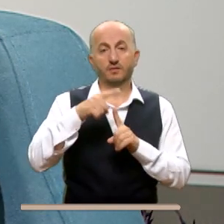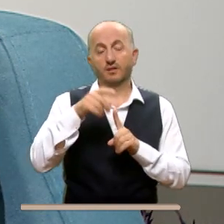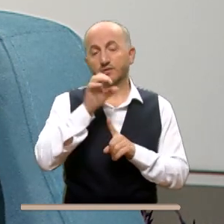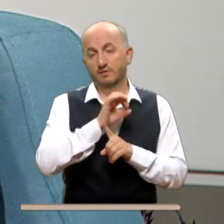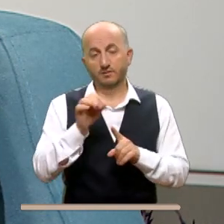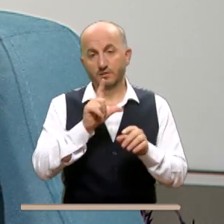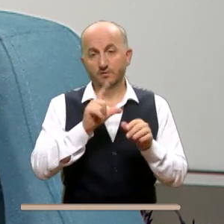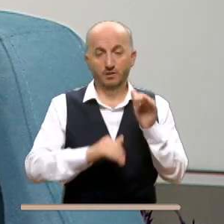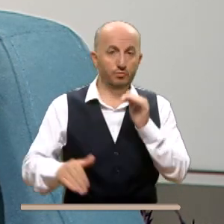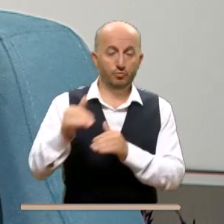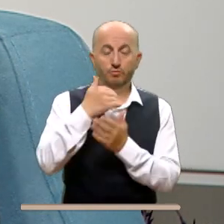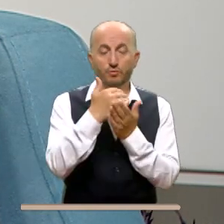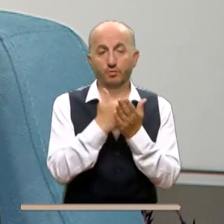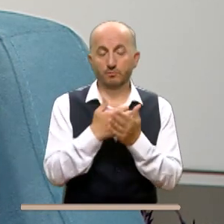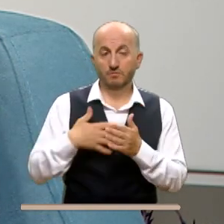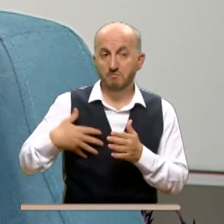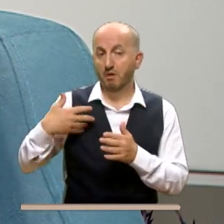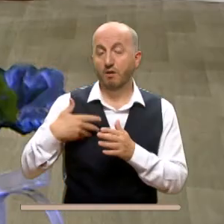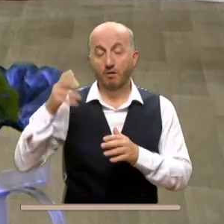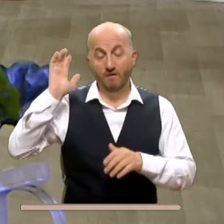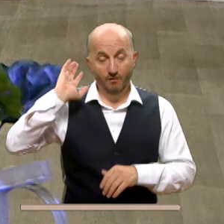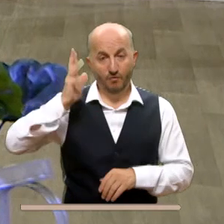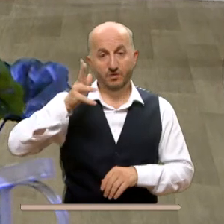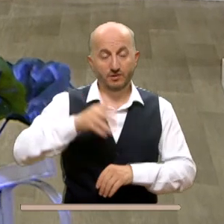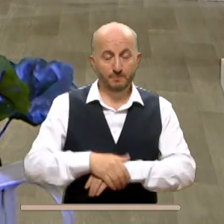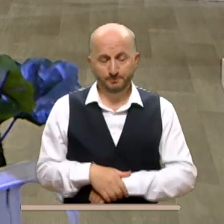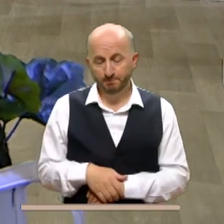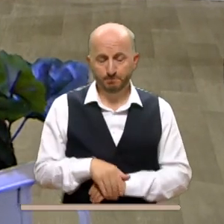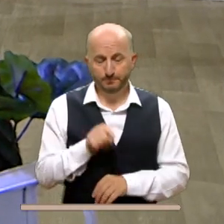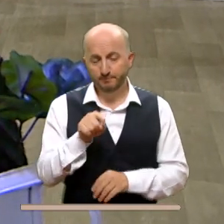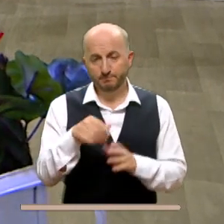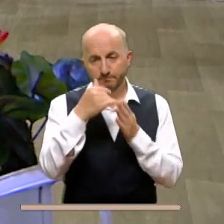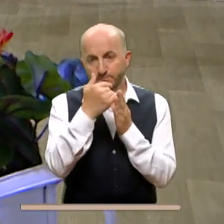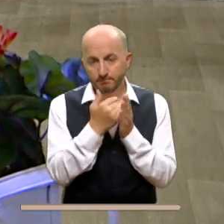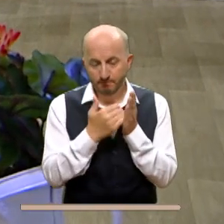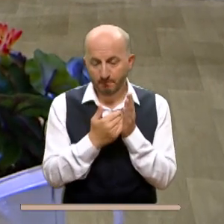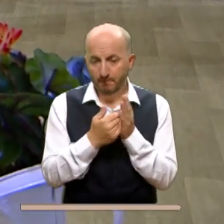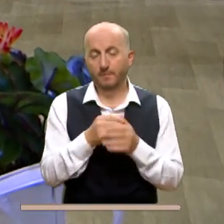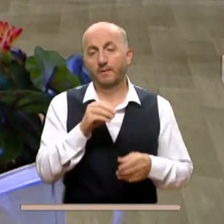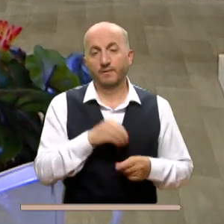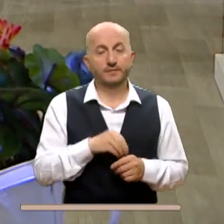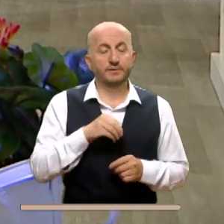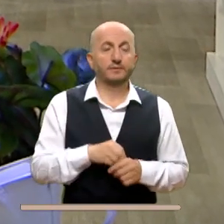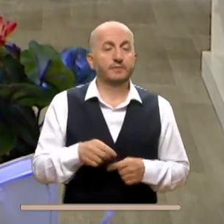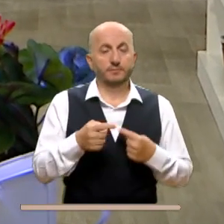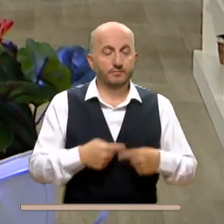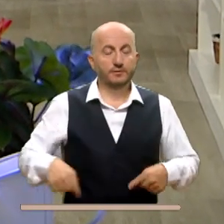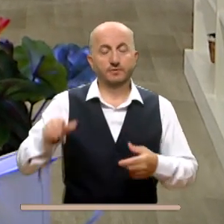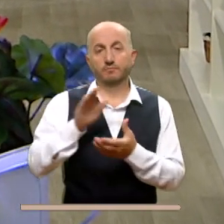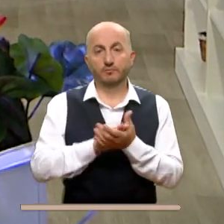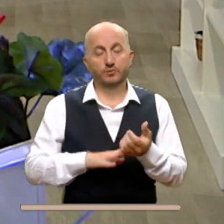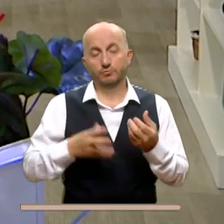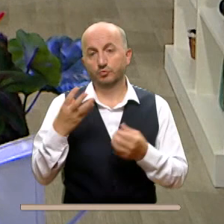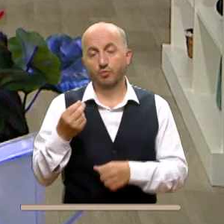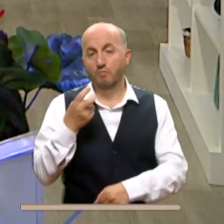lisansüstü programımıza ilgi çok fazla. Bu programlarımızda bakıyoruz ki bizim mezunlarımız çok